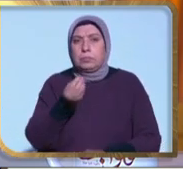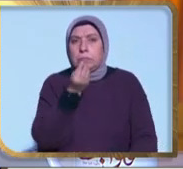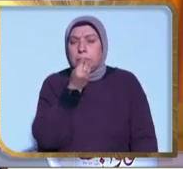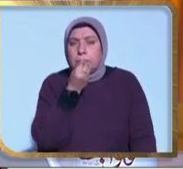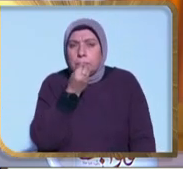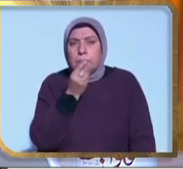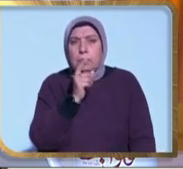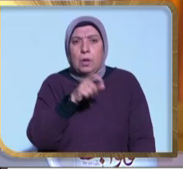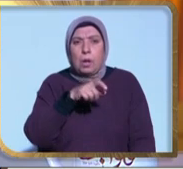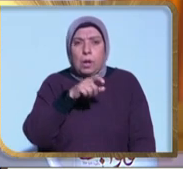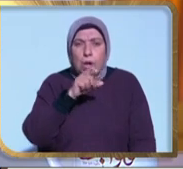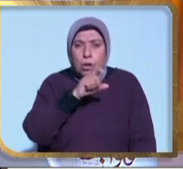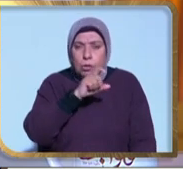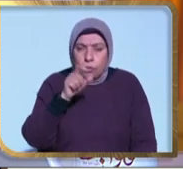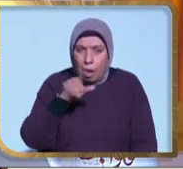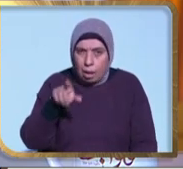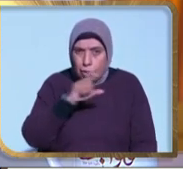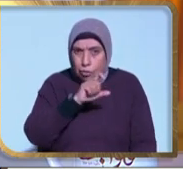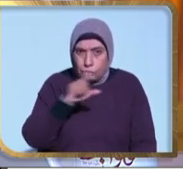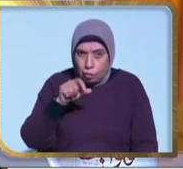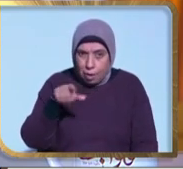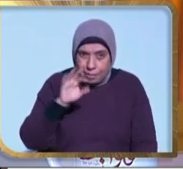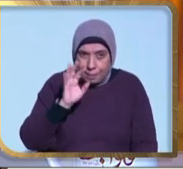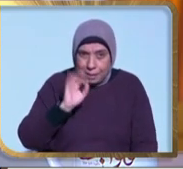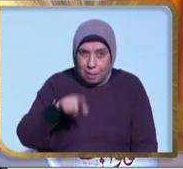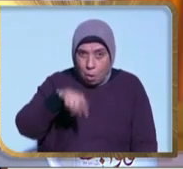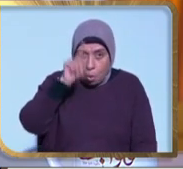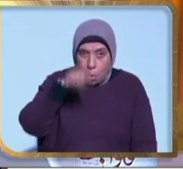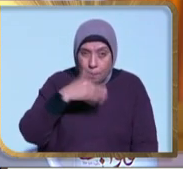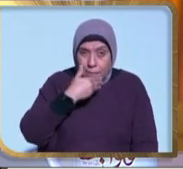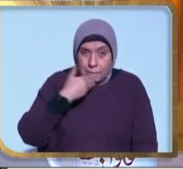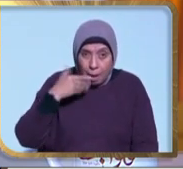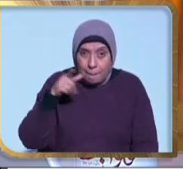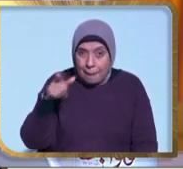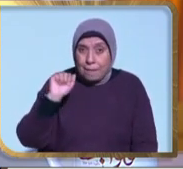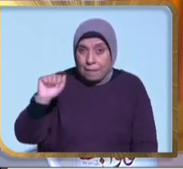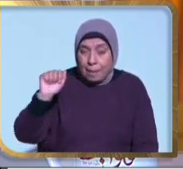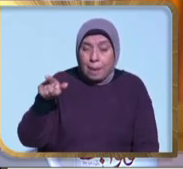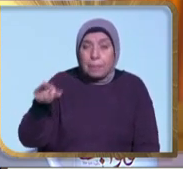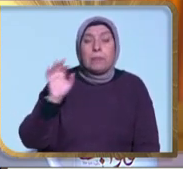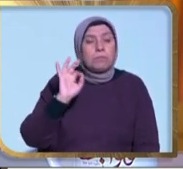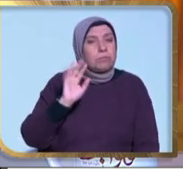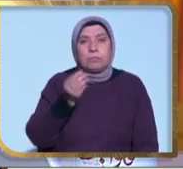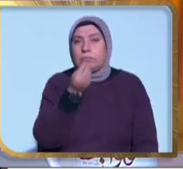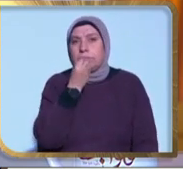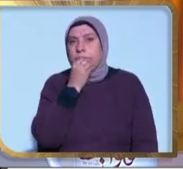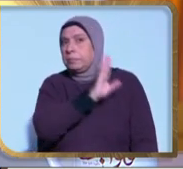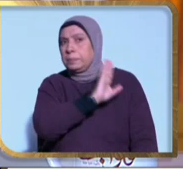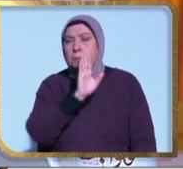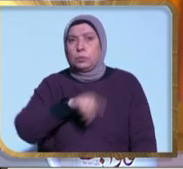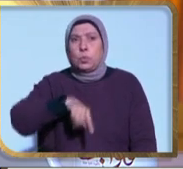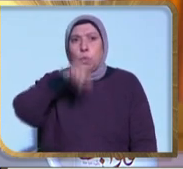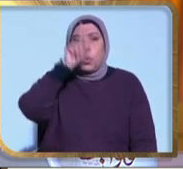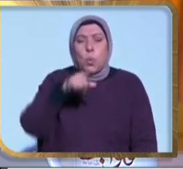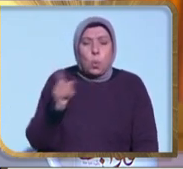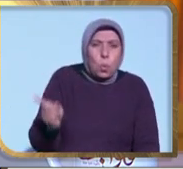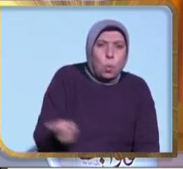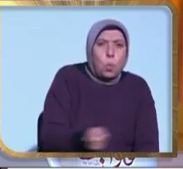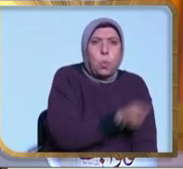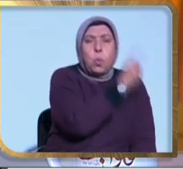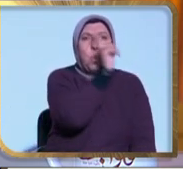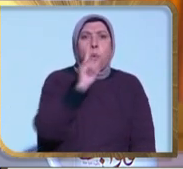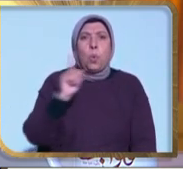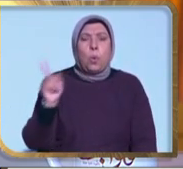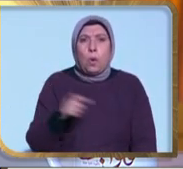في يوم الصوم وغيرها من المحظورات في الشريعه اليهوديه